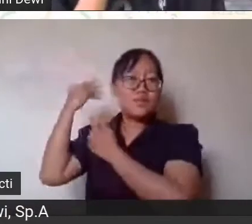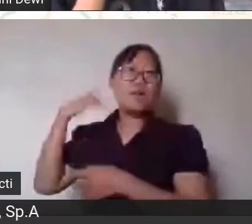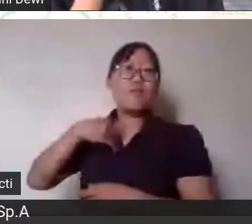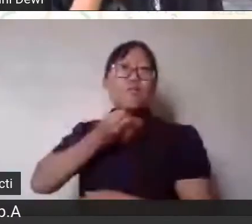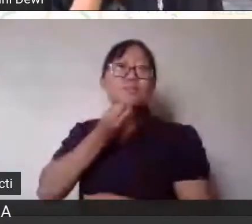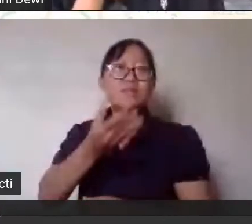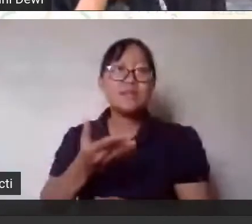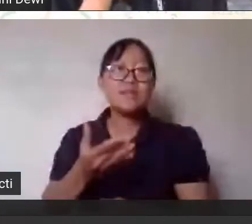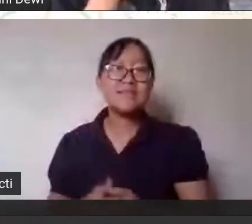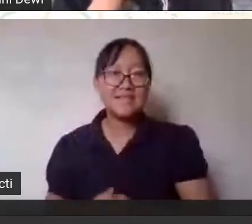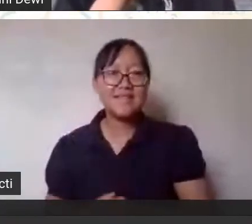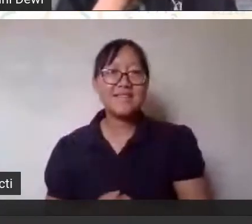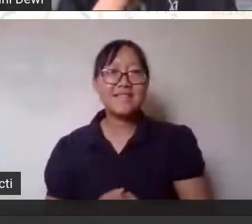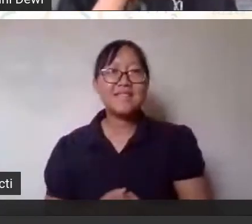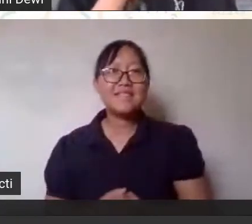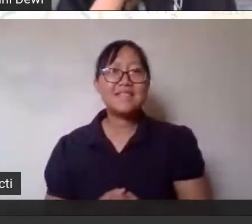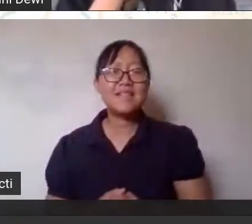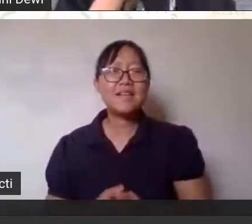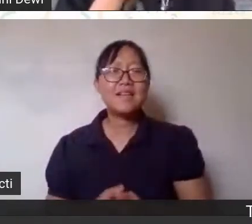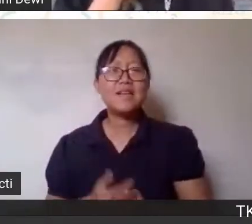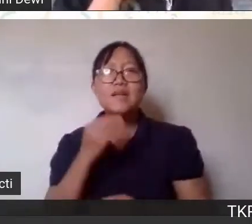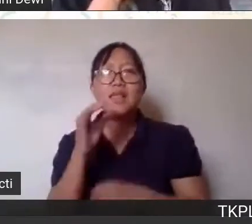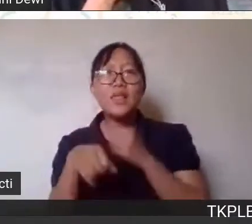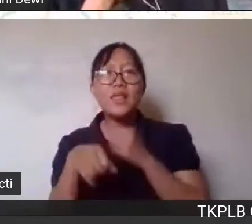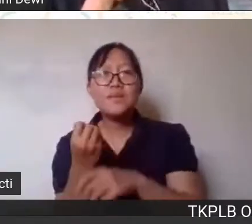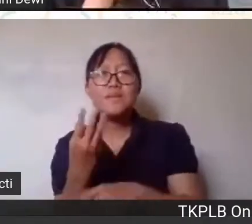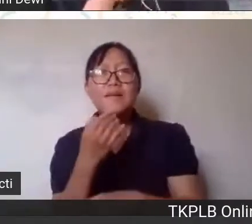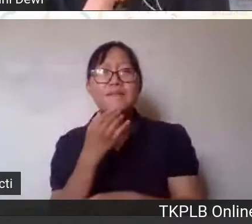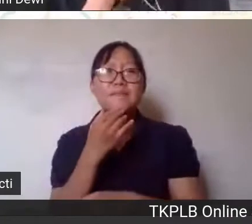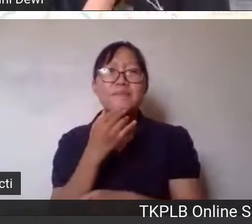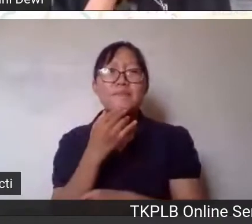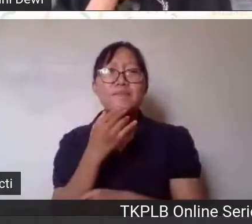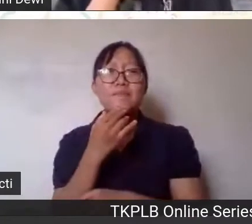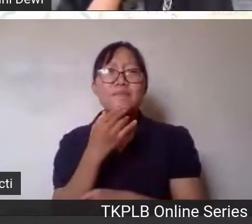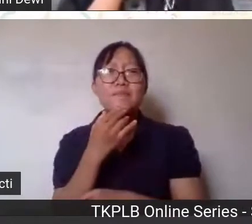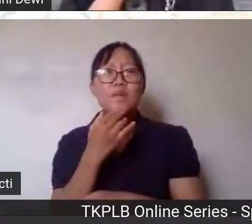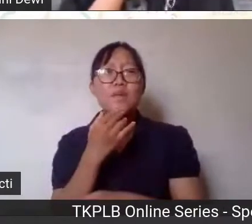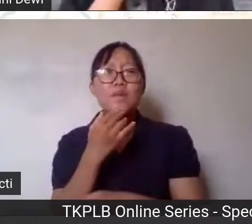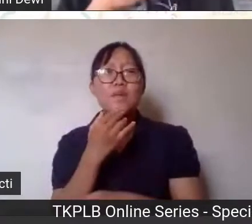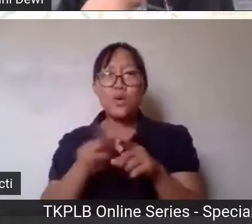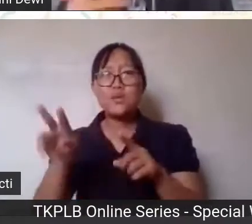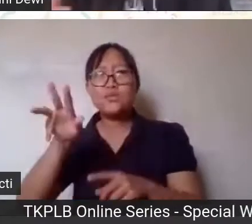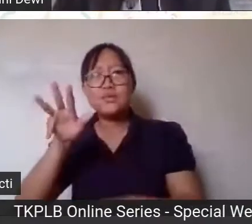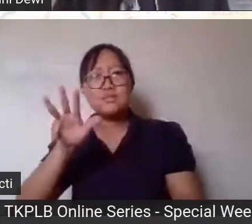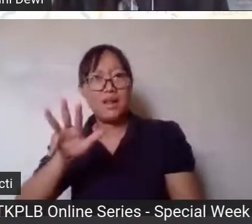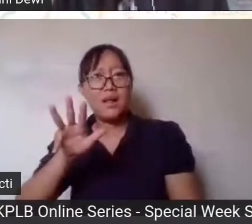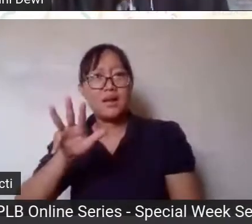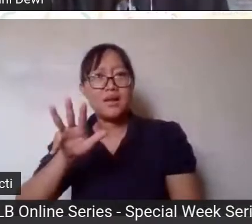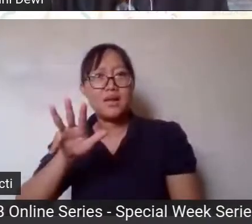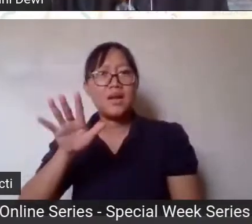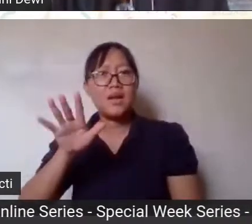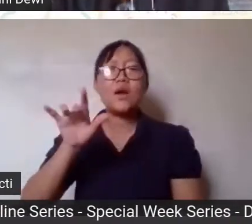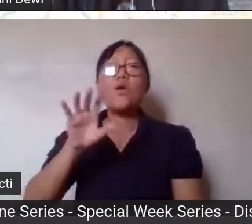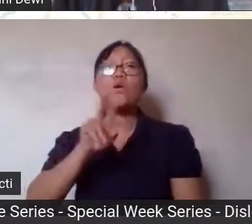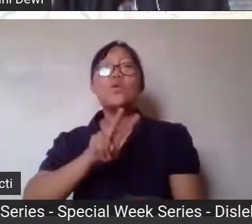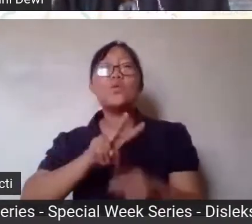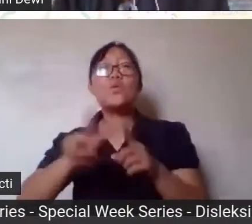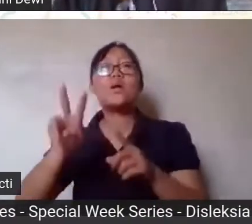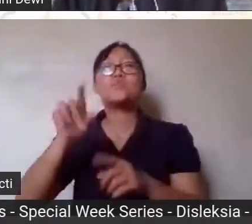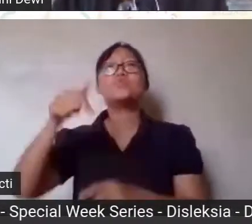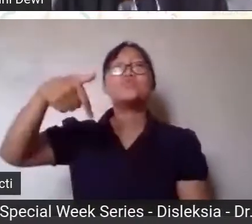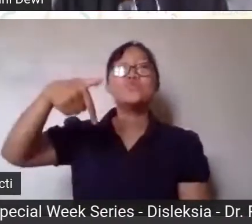2000 sama Bu Lina 2009 ya? Iya 2007 ya? 2009. Iya. Artinya